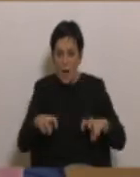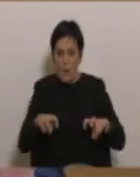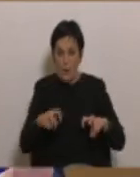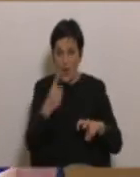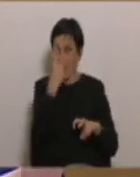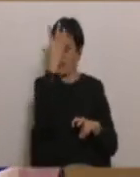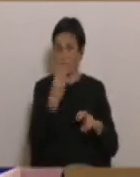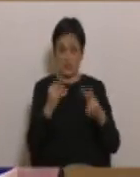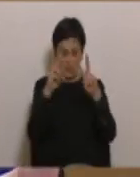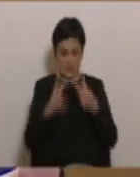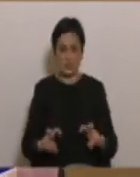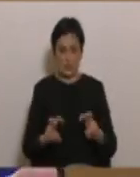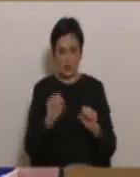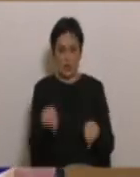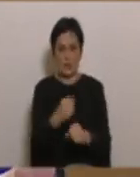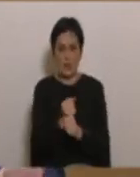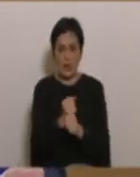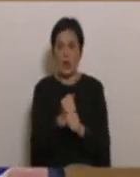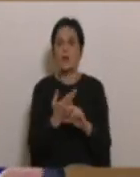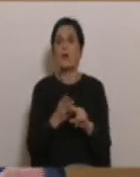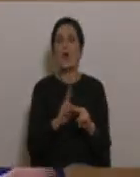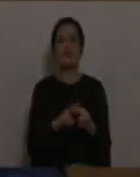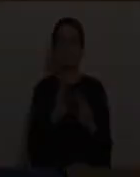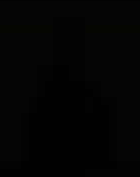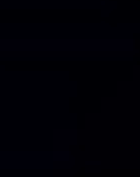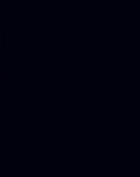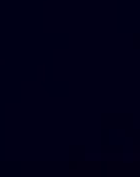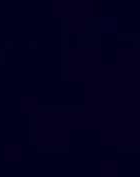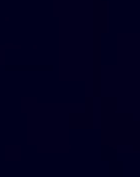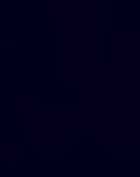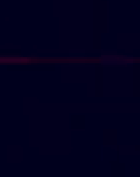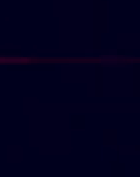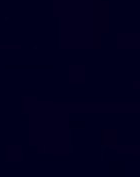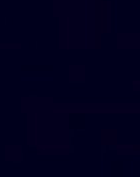რაღაც ერთი დღით, აი ეს იქნებოდა ყველაზე მართებული. დიდი მადლობა.